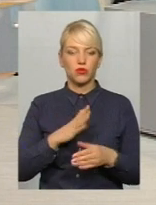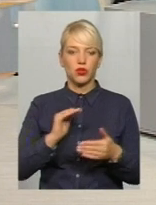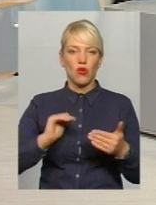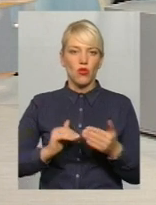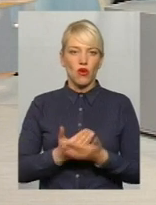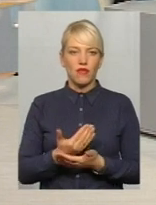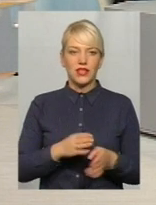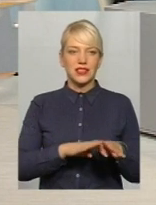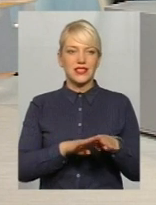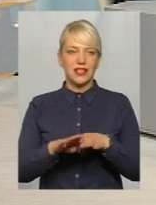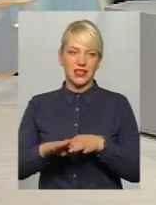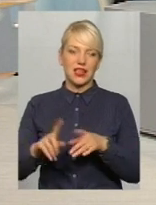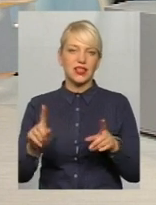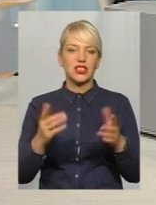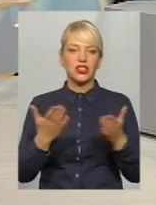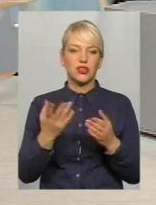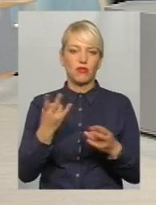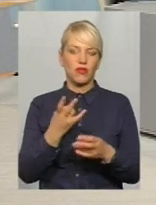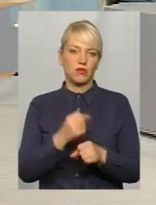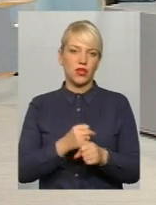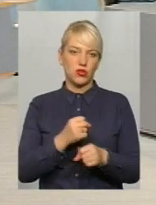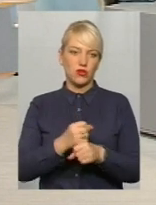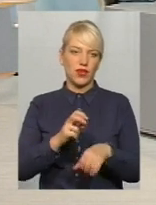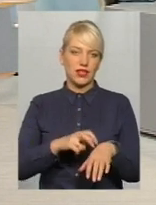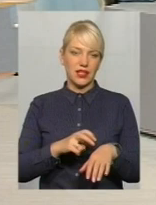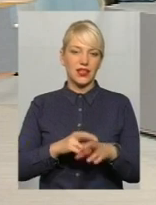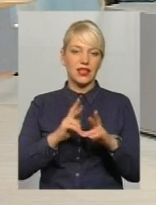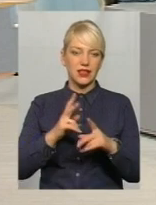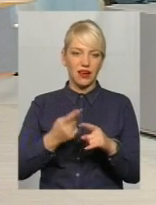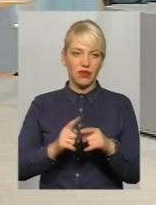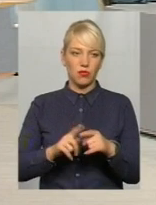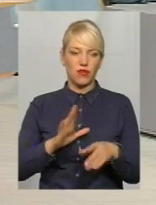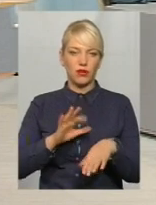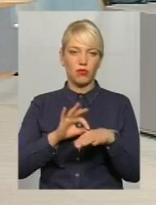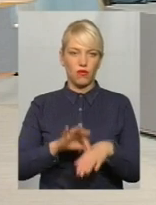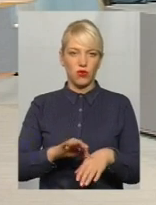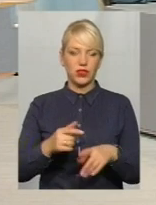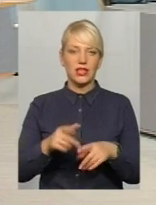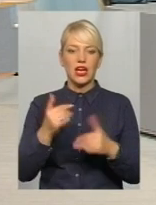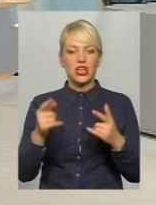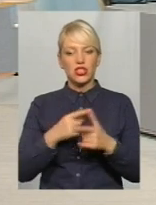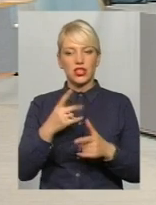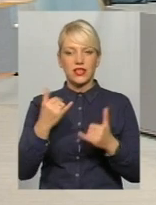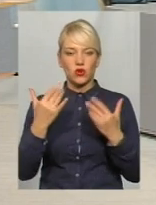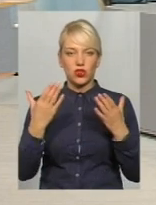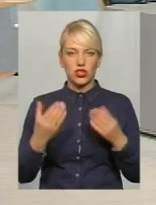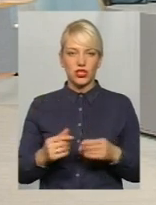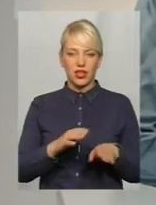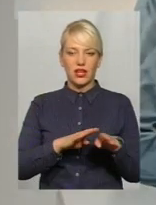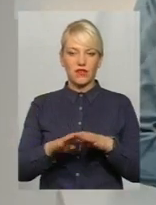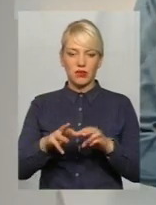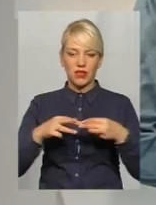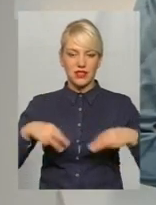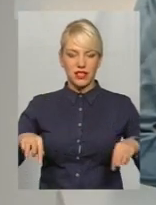оновлені стандарти, з чим має працювати лікар, як він має поводитись, чи на сьогоднішній день на рівні Міністерства охорони